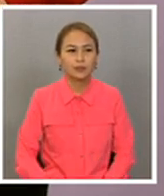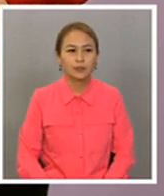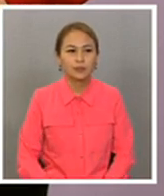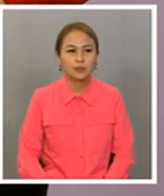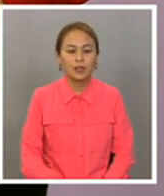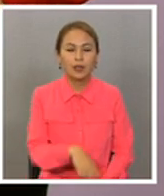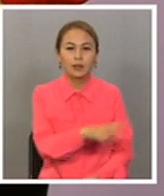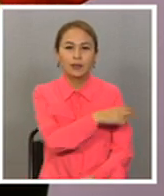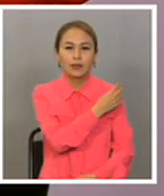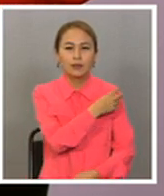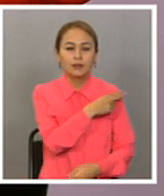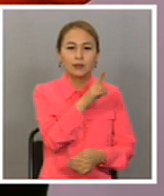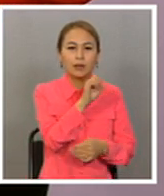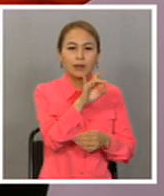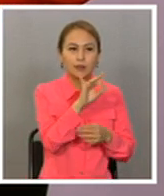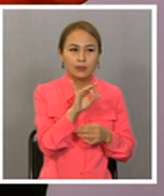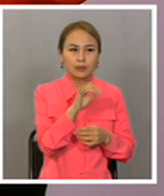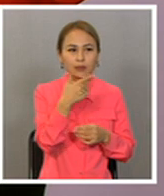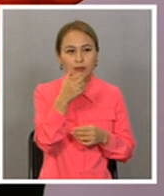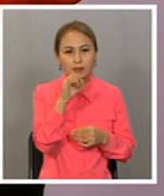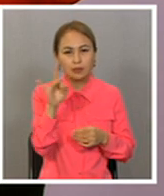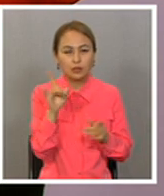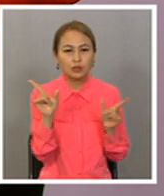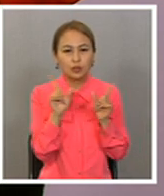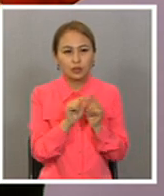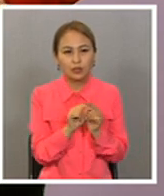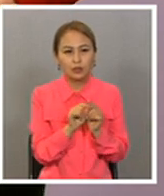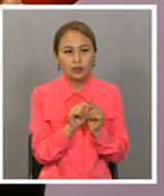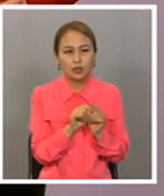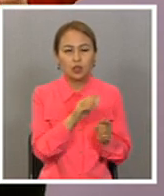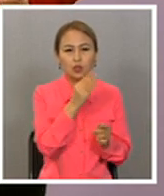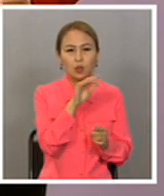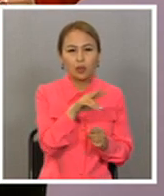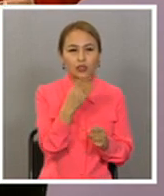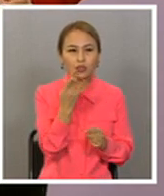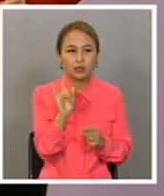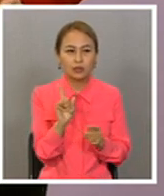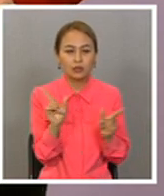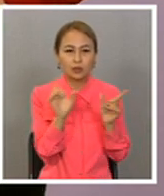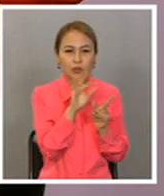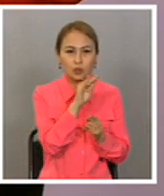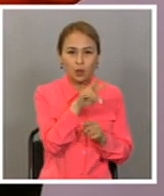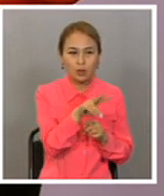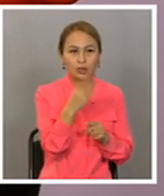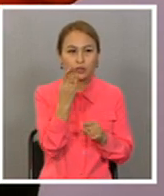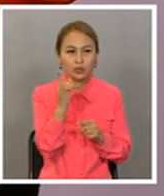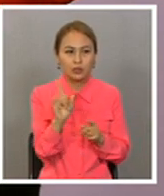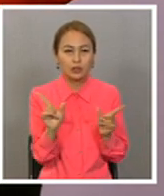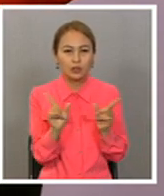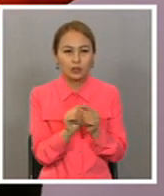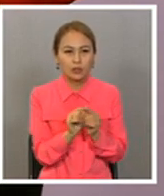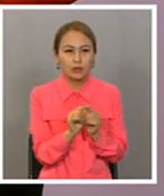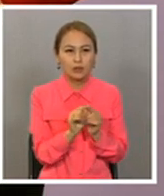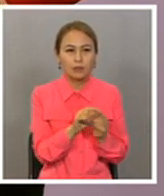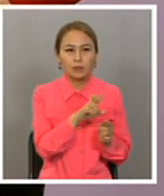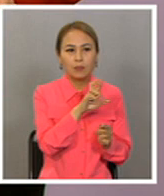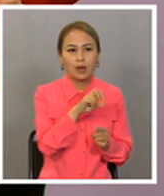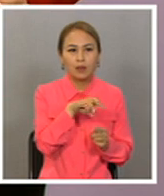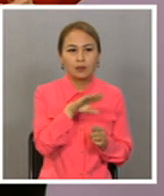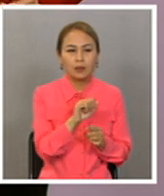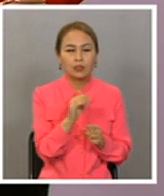түбірі дәрі, гер жұрнақ. Жолшы, түбірі жол, шы жұрнақ.